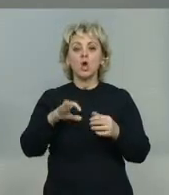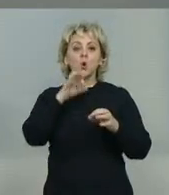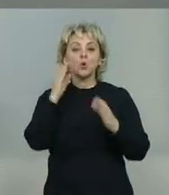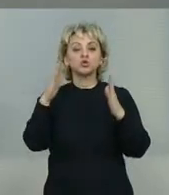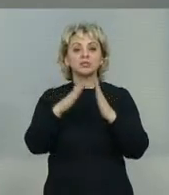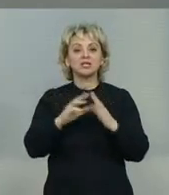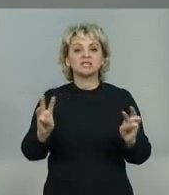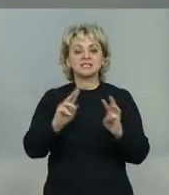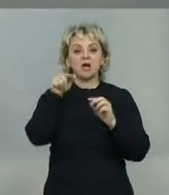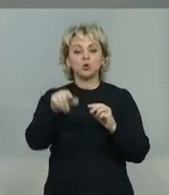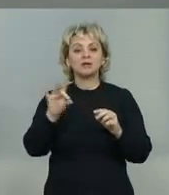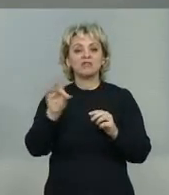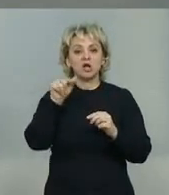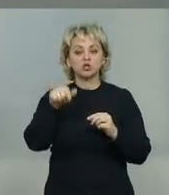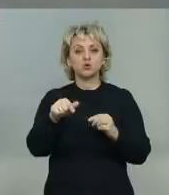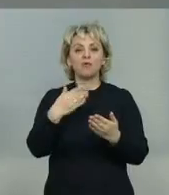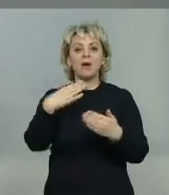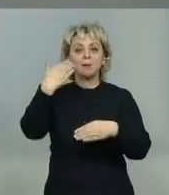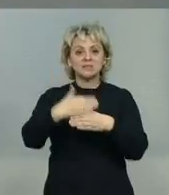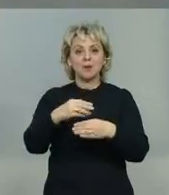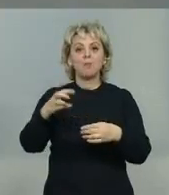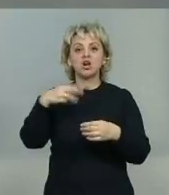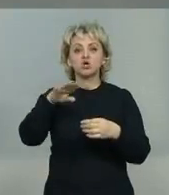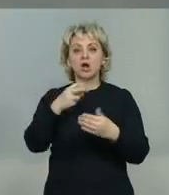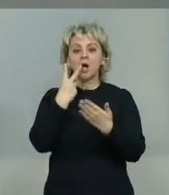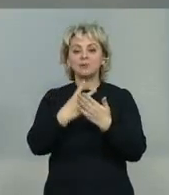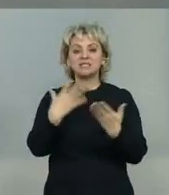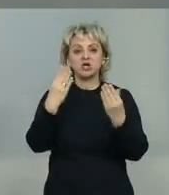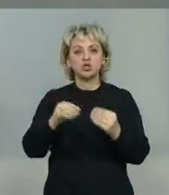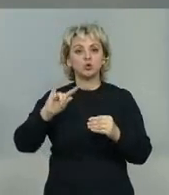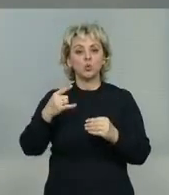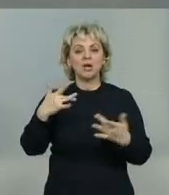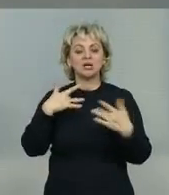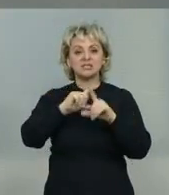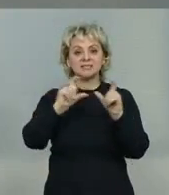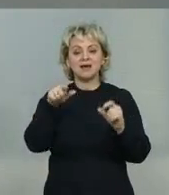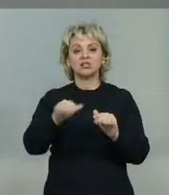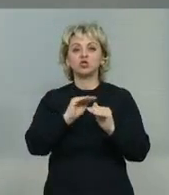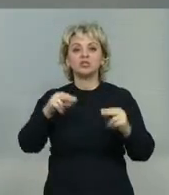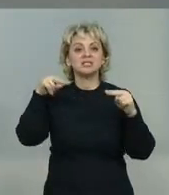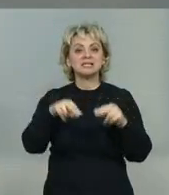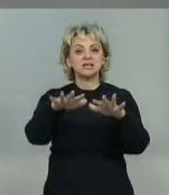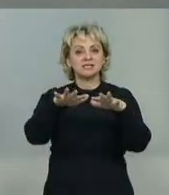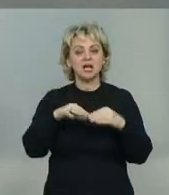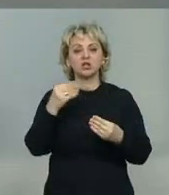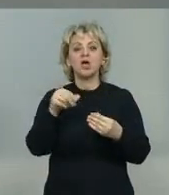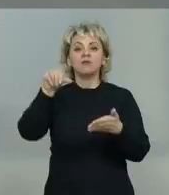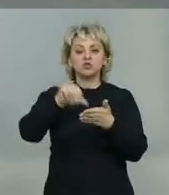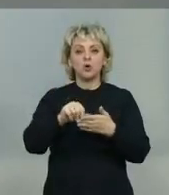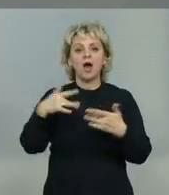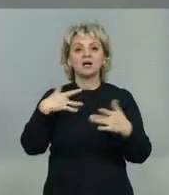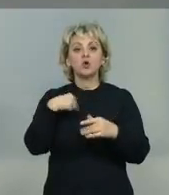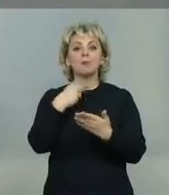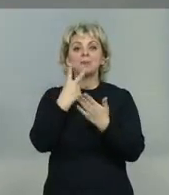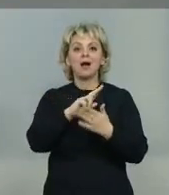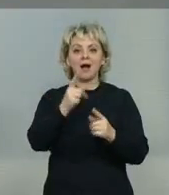Кошкин дом загорелся в Ростове. Премьеру сказки «Маршака» представили в День кукольных театров. Дети следили из зала за игрой актеров, а мы